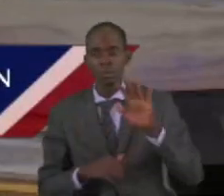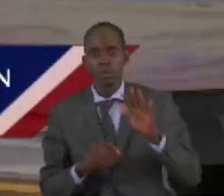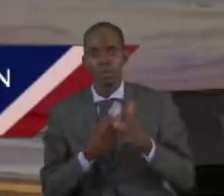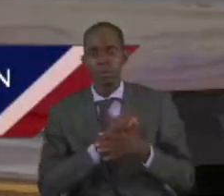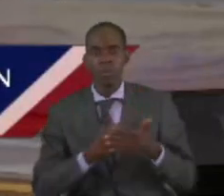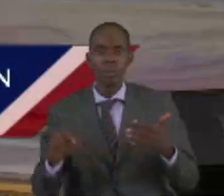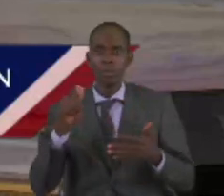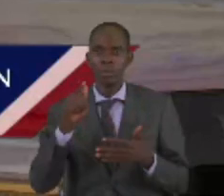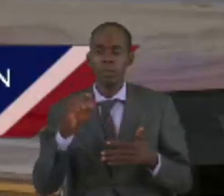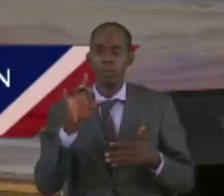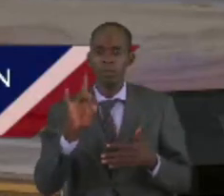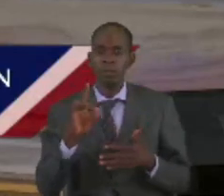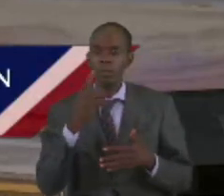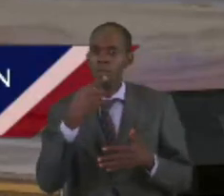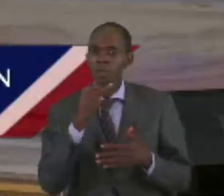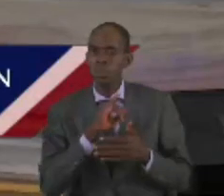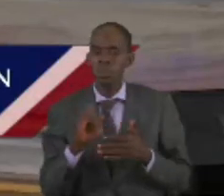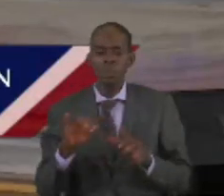5, 28.